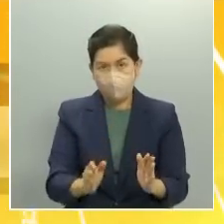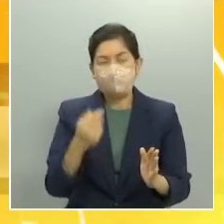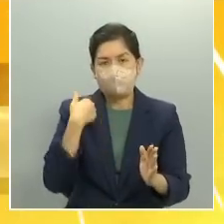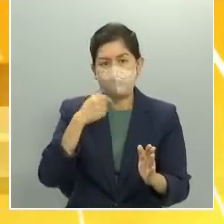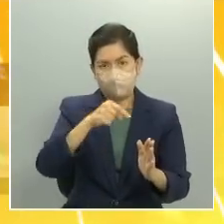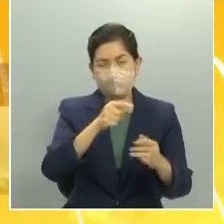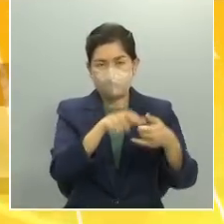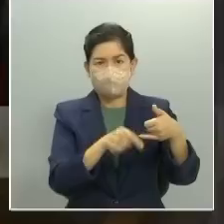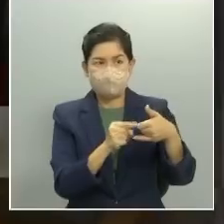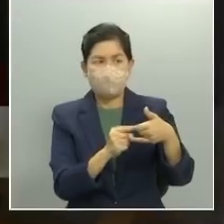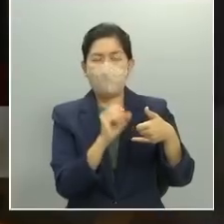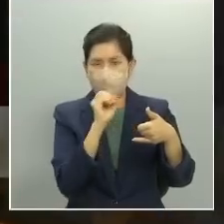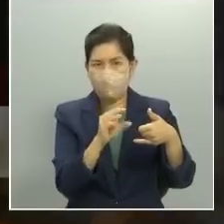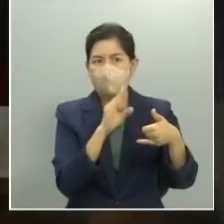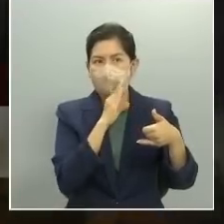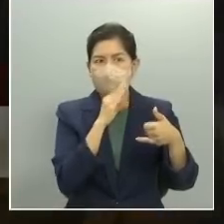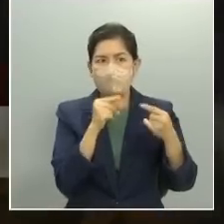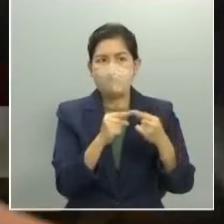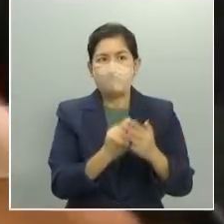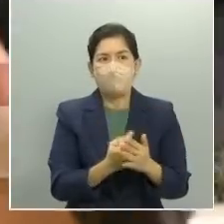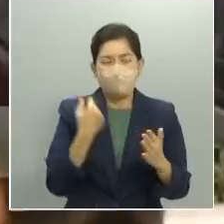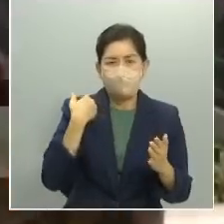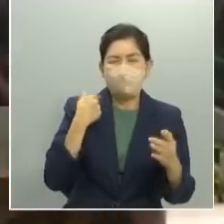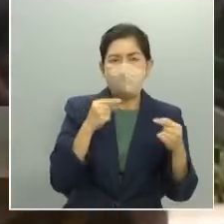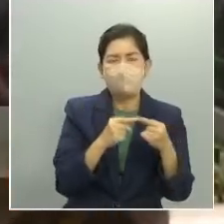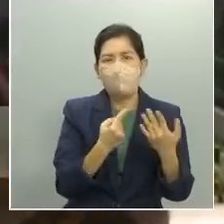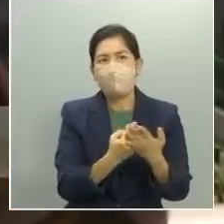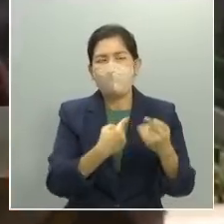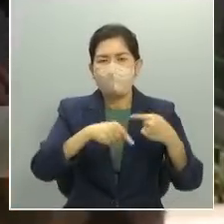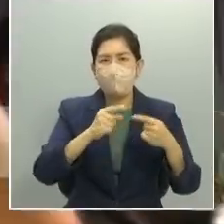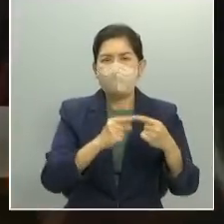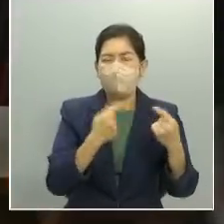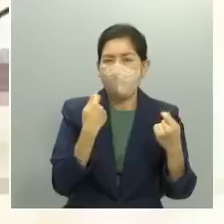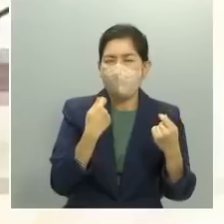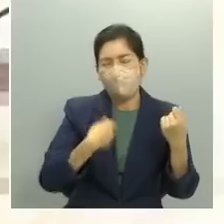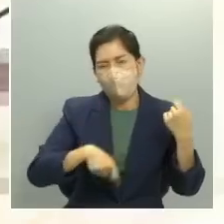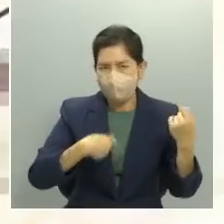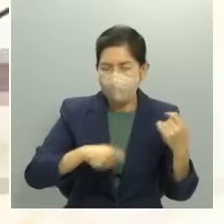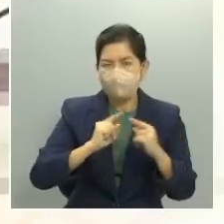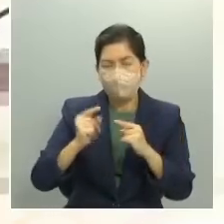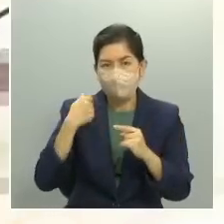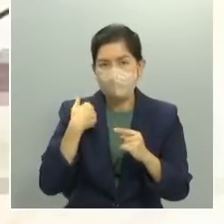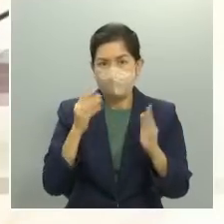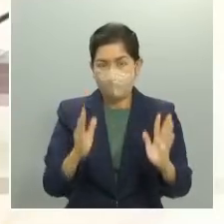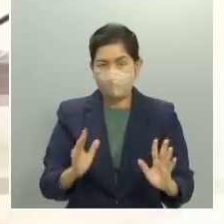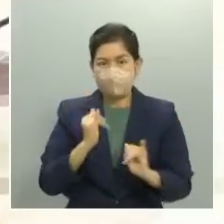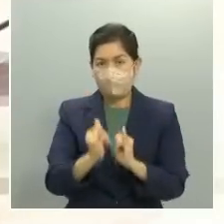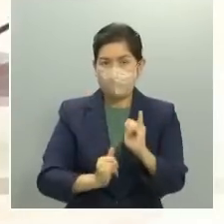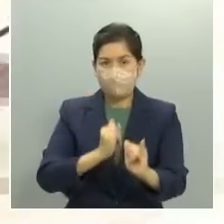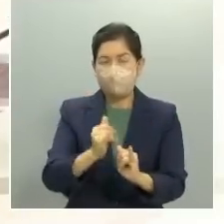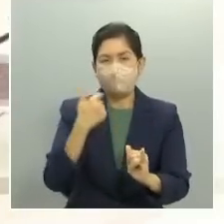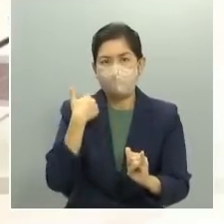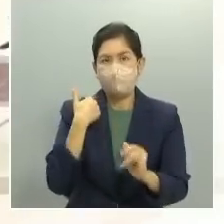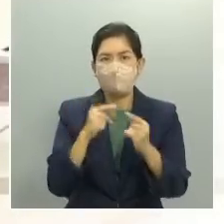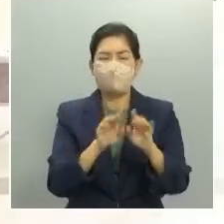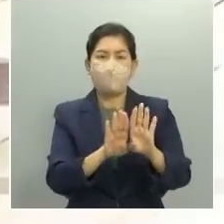ว่าถ้าเป็นลูกค้าเนี่ยชัดเจนอยู่แล้วว่าทางออกมันมีทางเดียวก็คือหน้าร้านซึ่งจะมีกาดคอยดูแลส่วนพนักงานนักดนตรี